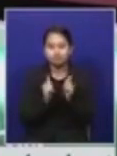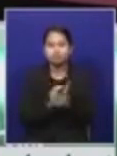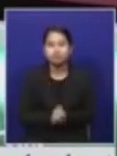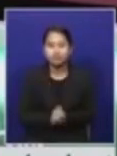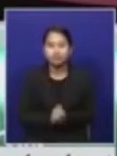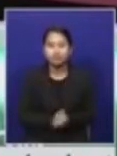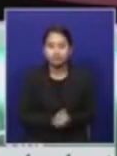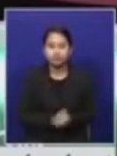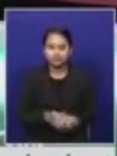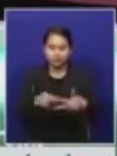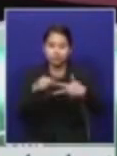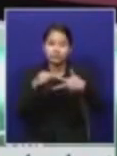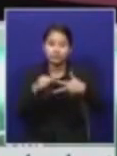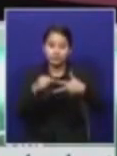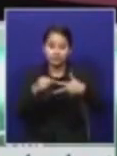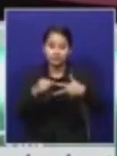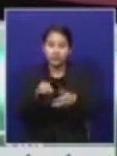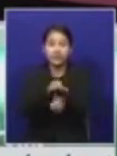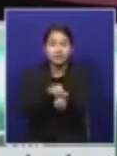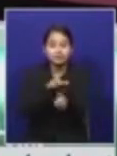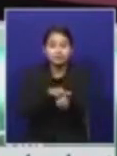สิ่งที่ผมขอชื่นชมส่วนที่ 2คือการเยียวยา